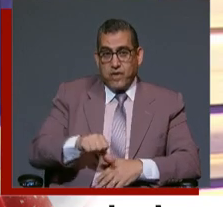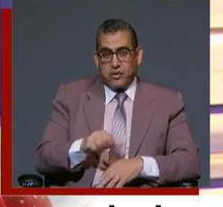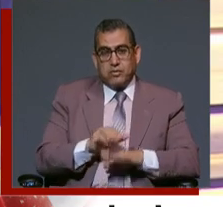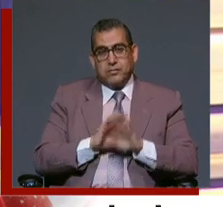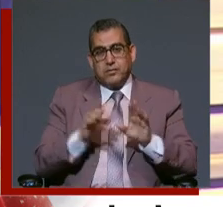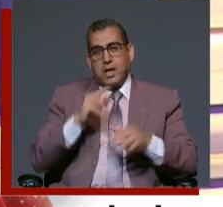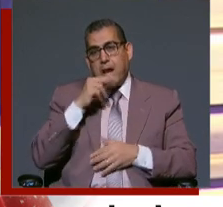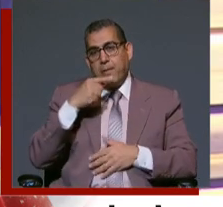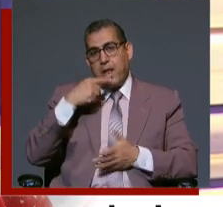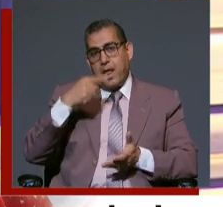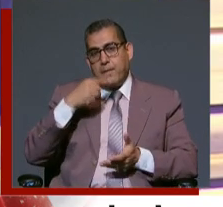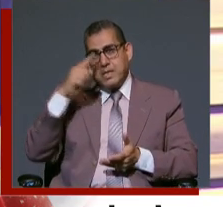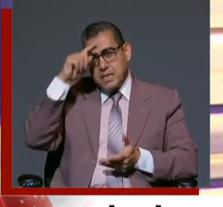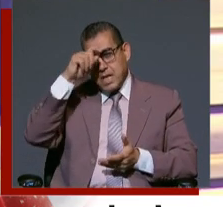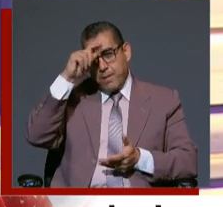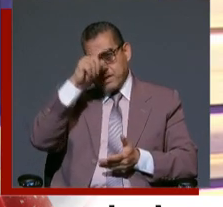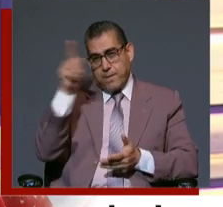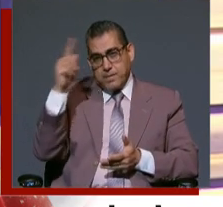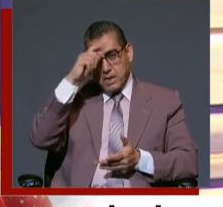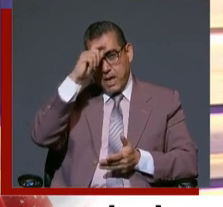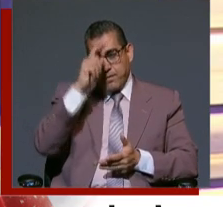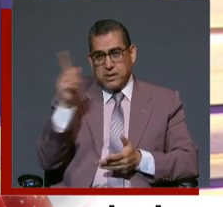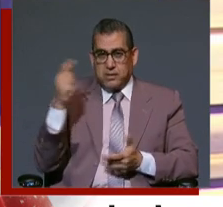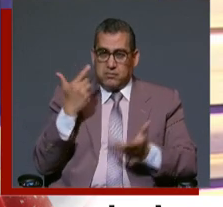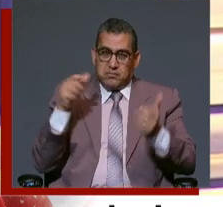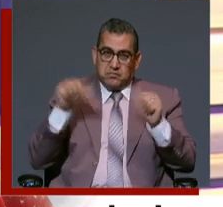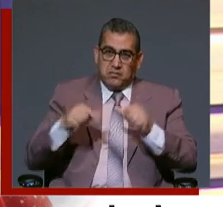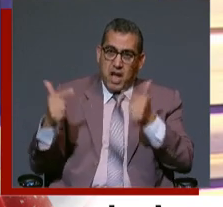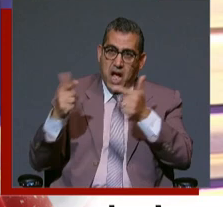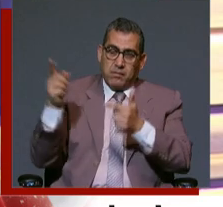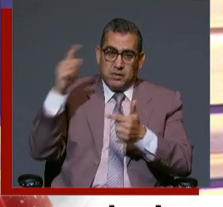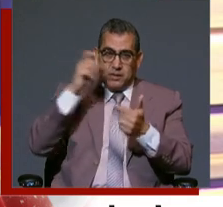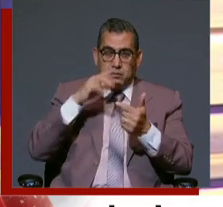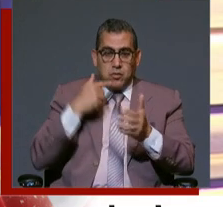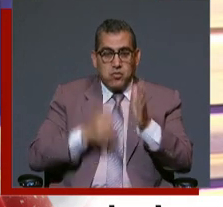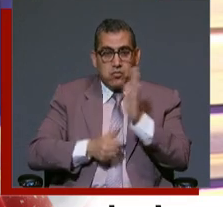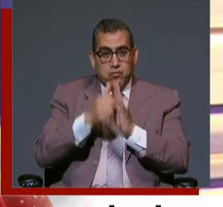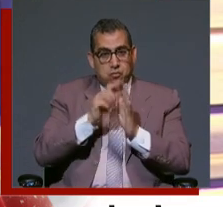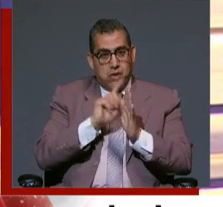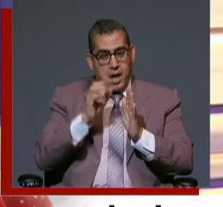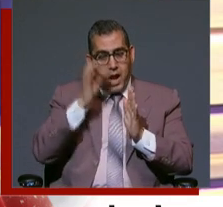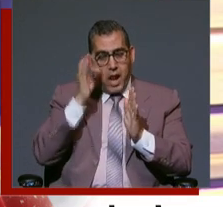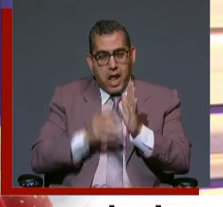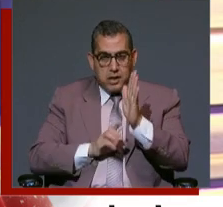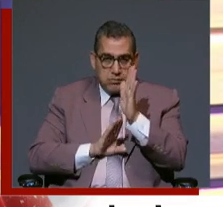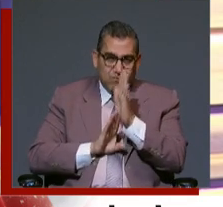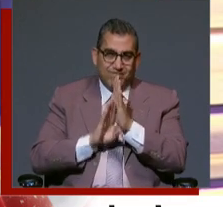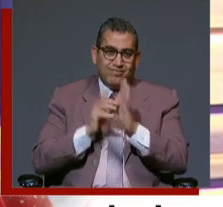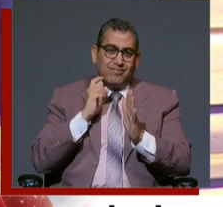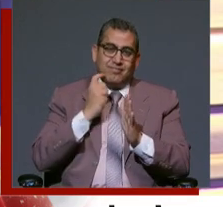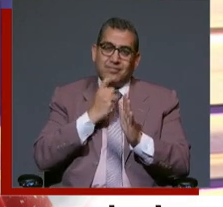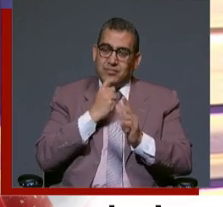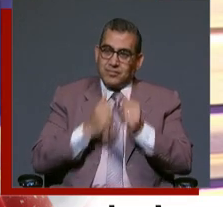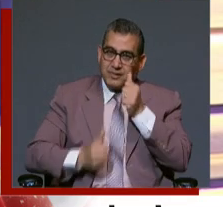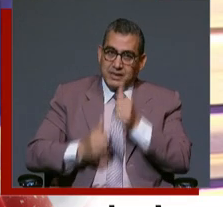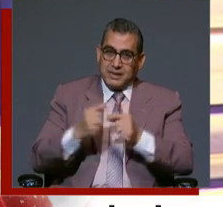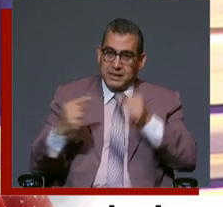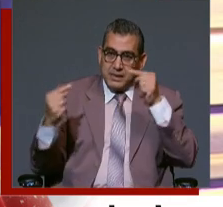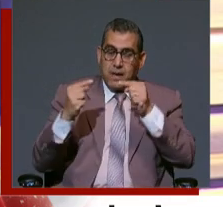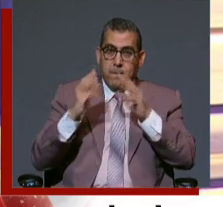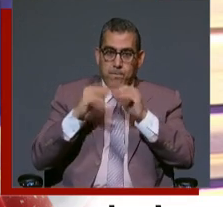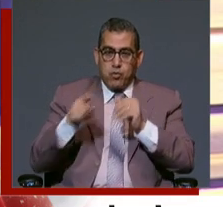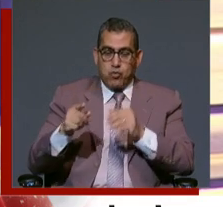عن الصعوبات دون محاولة النجاح أو الإنجاح. وهذا ما تقوم به مصر، وهذا